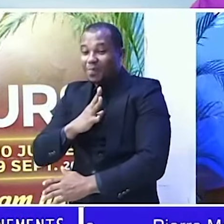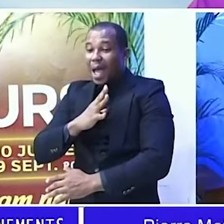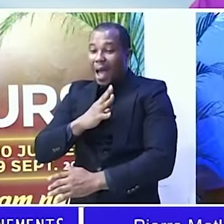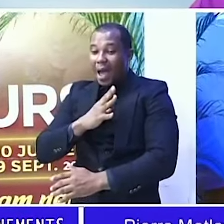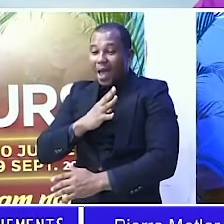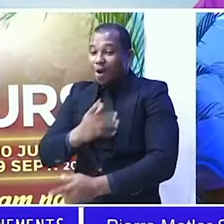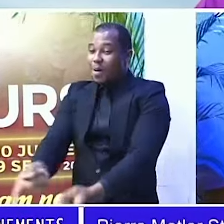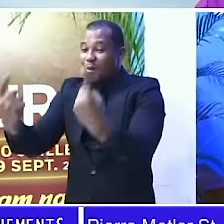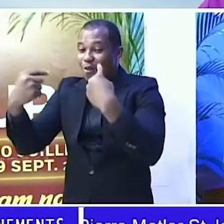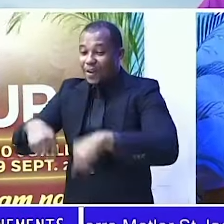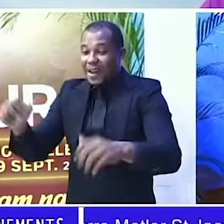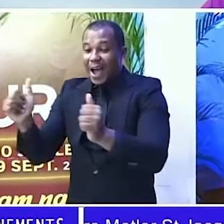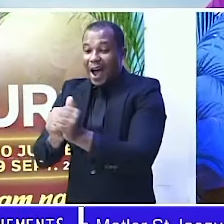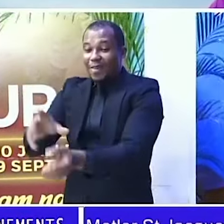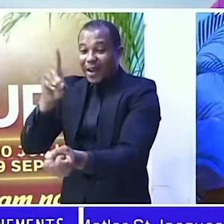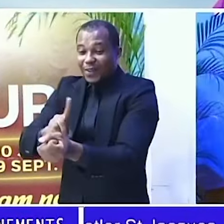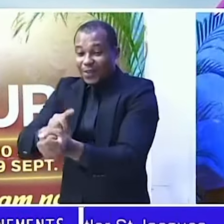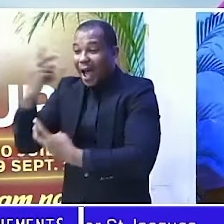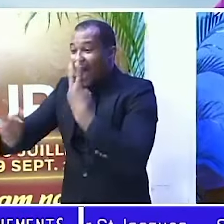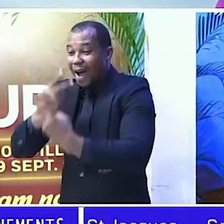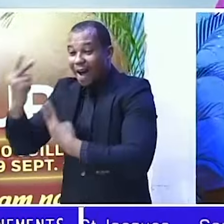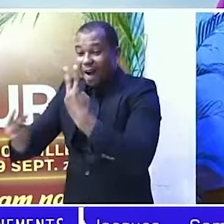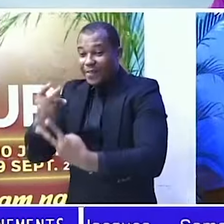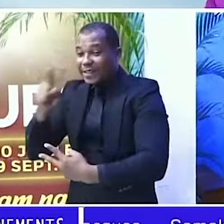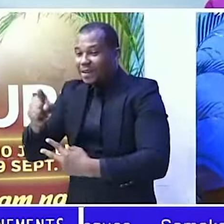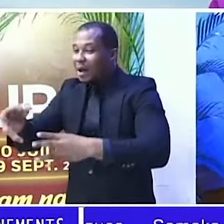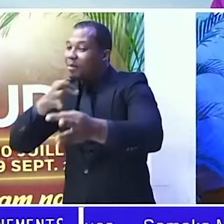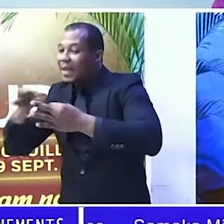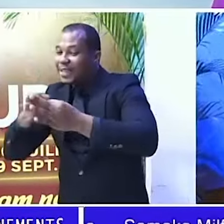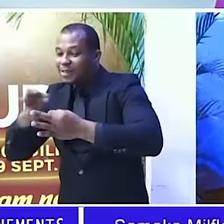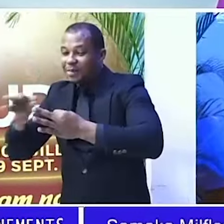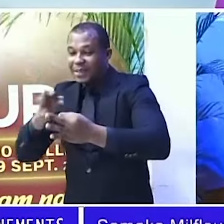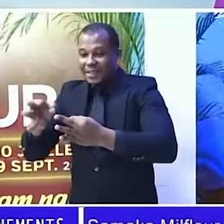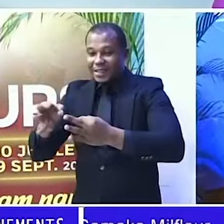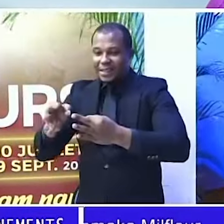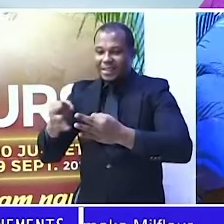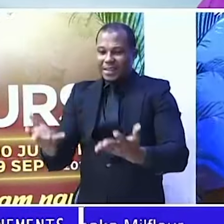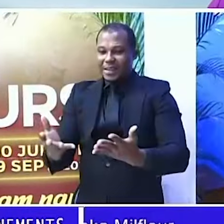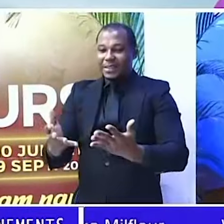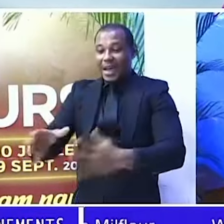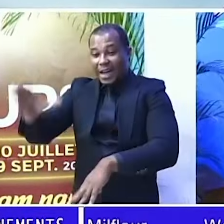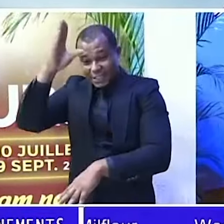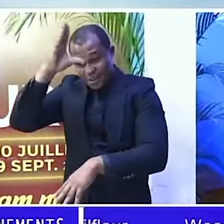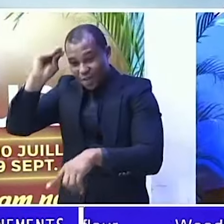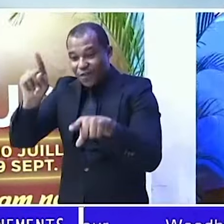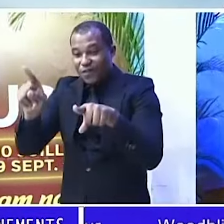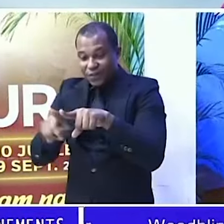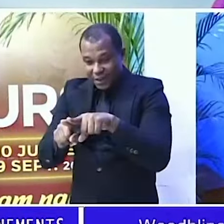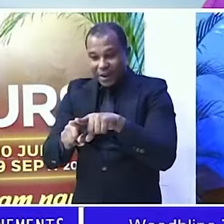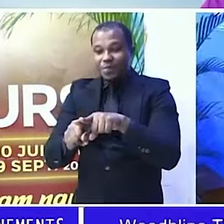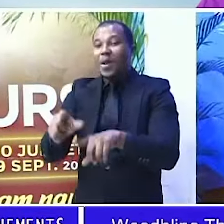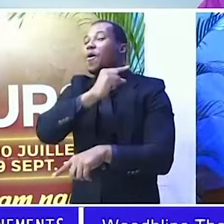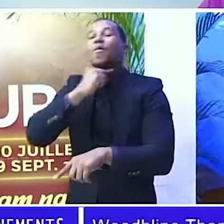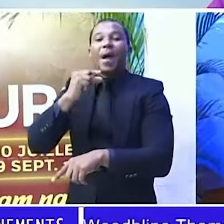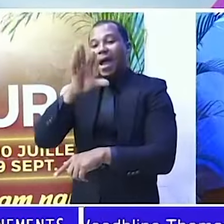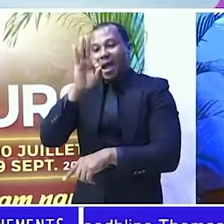ensemble avec le docteur Vinweb, et puis il a expliqué Monseigneur Ludo, et ça, c'est frais. Père Franzi, petit homme, Negyo,